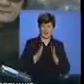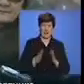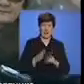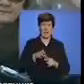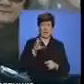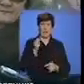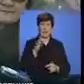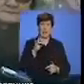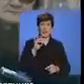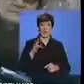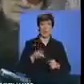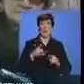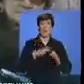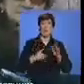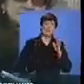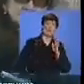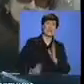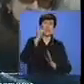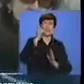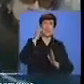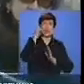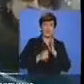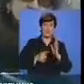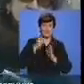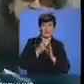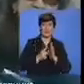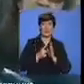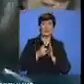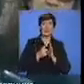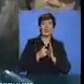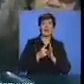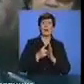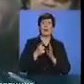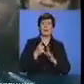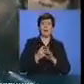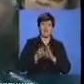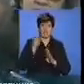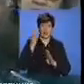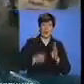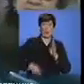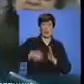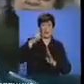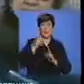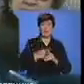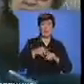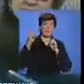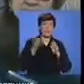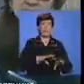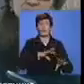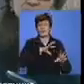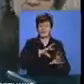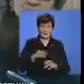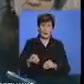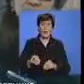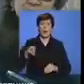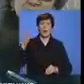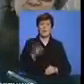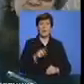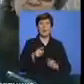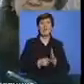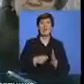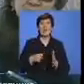Байконура, после запуска космического корабля пилотируемого, очередного, бросив все, прибыл в